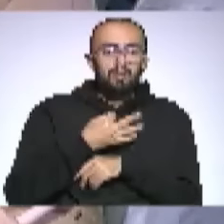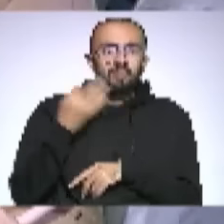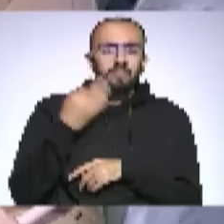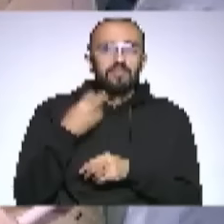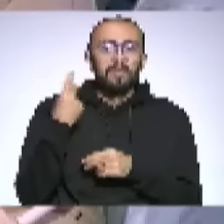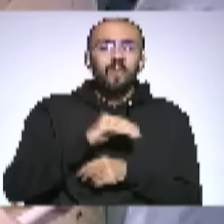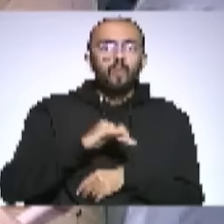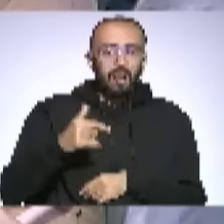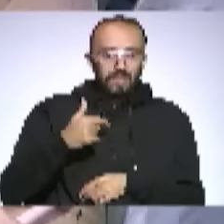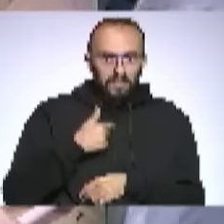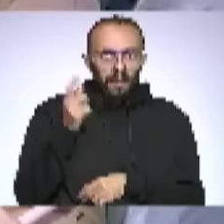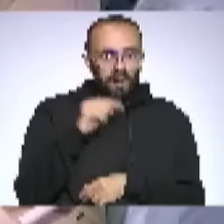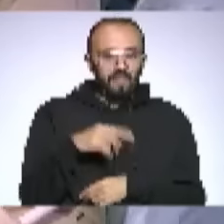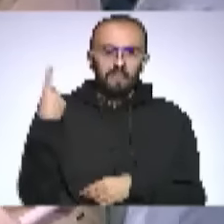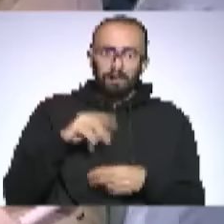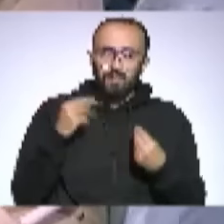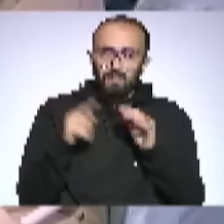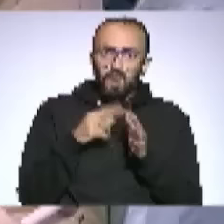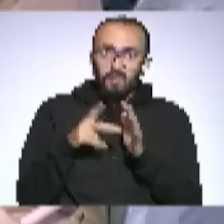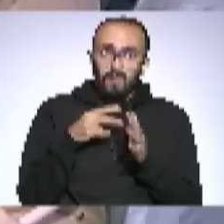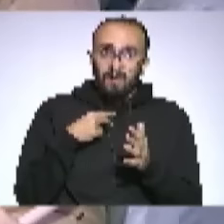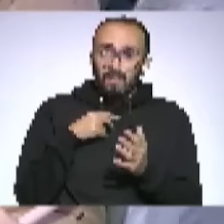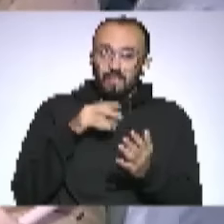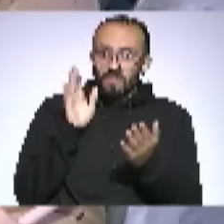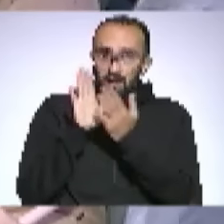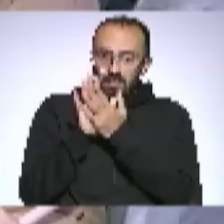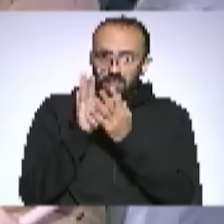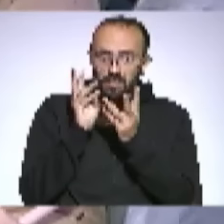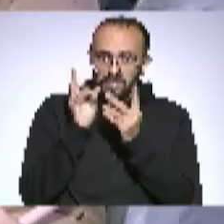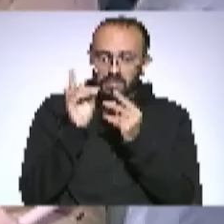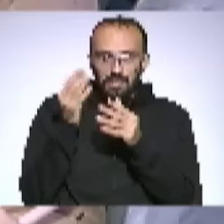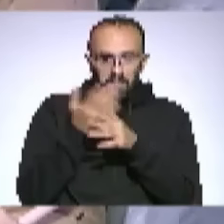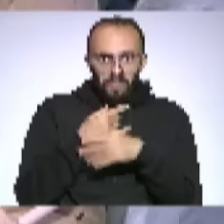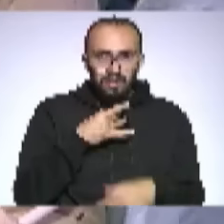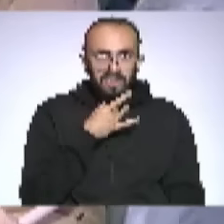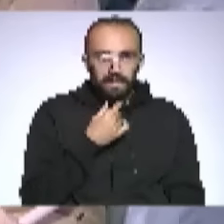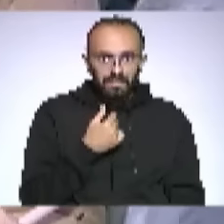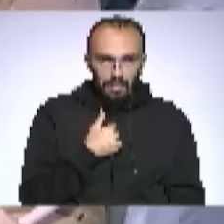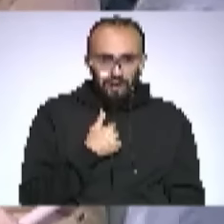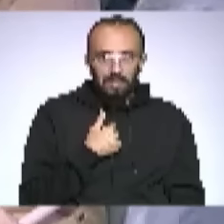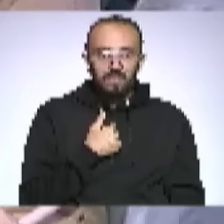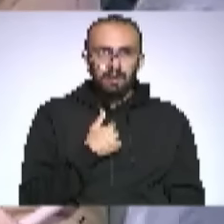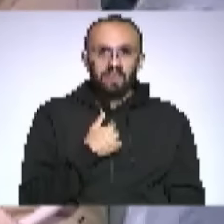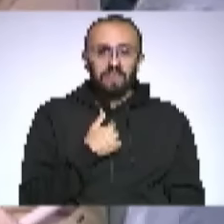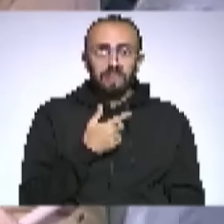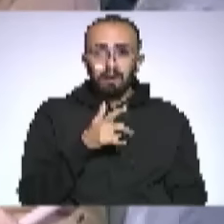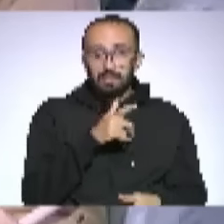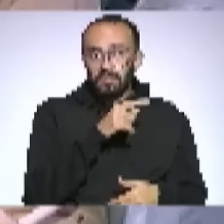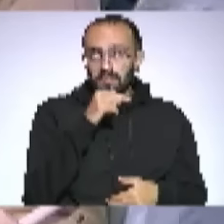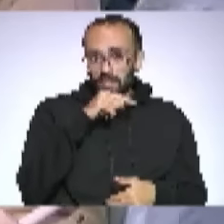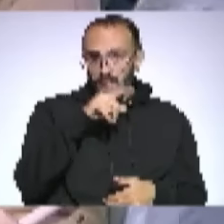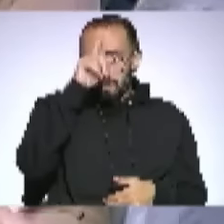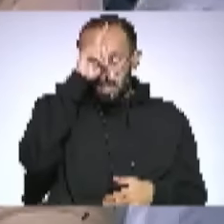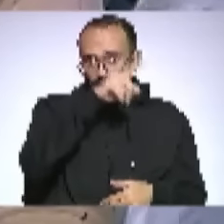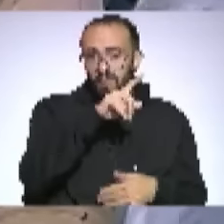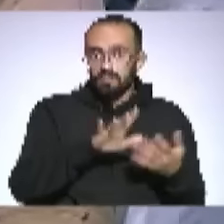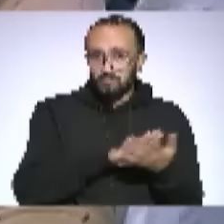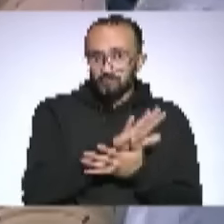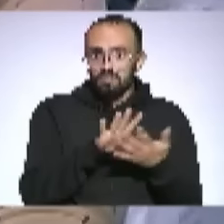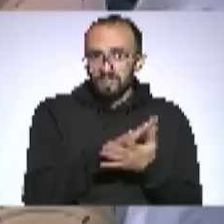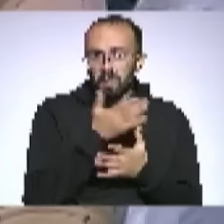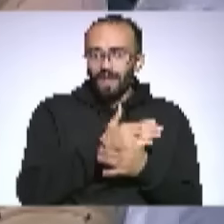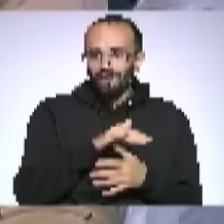ولاولادي اكتر من مره ولما واجهته لان ده تسبب في ان الد بترفع قضيه لانفصاله خوفا من الاضطهاد